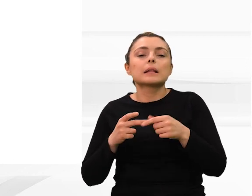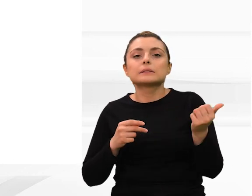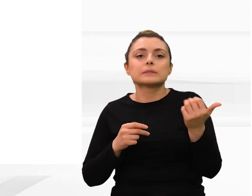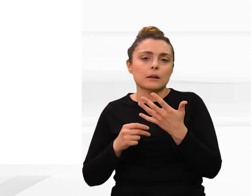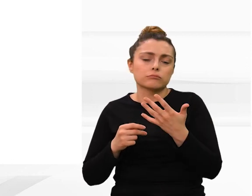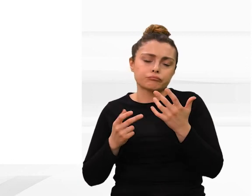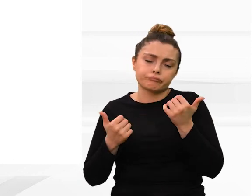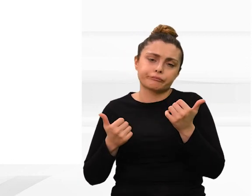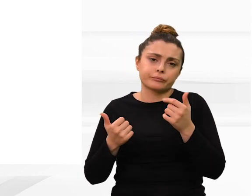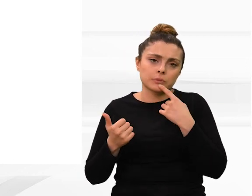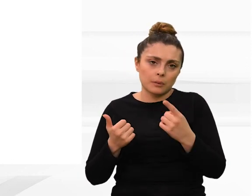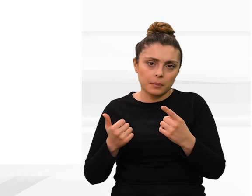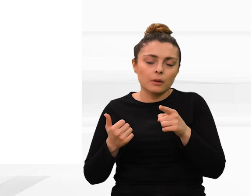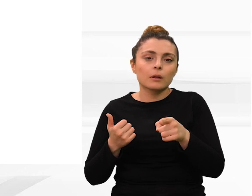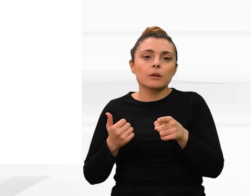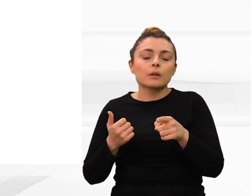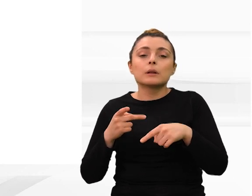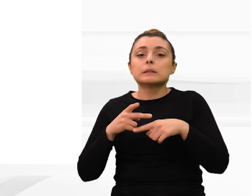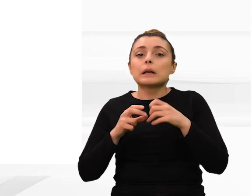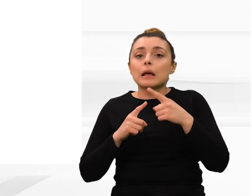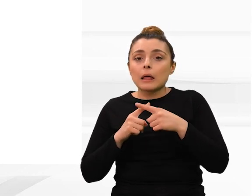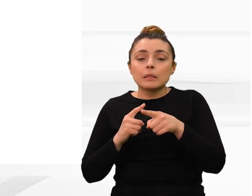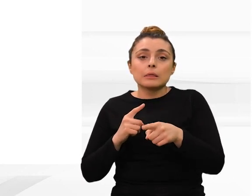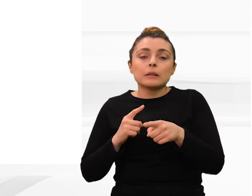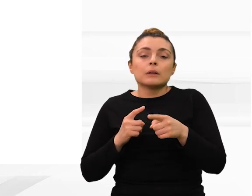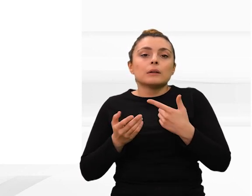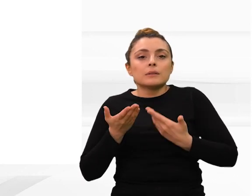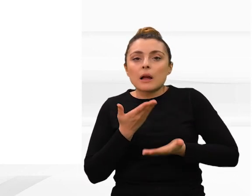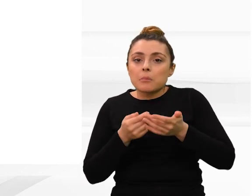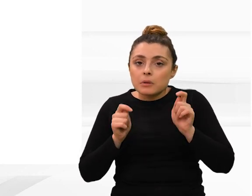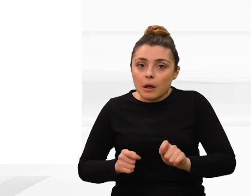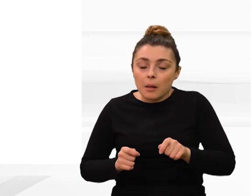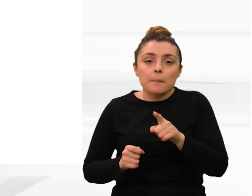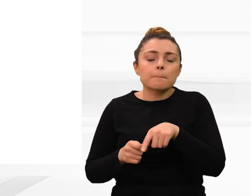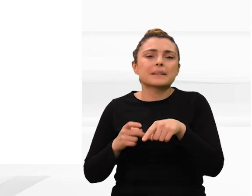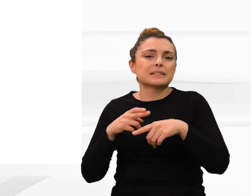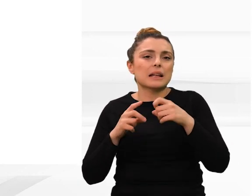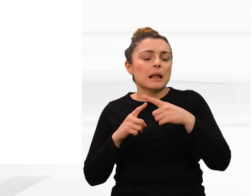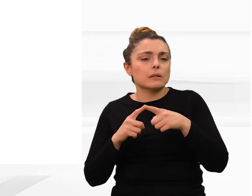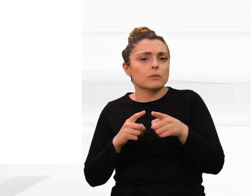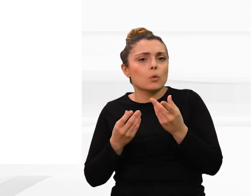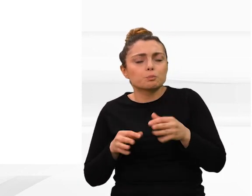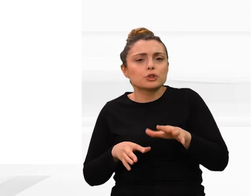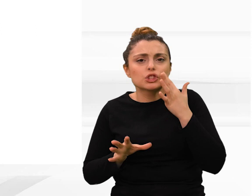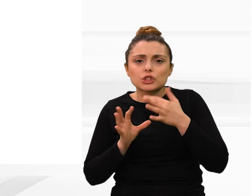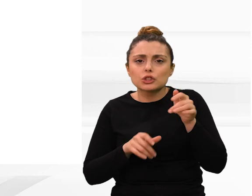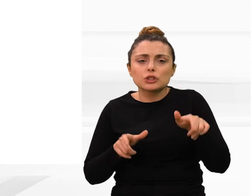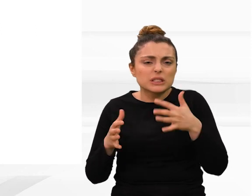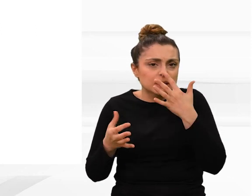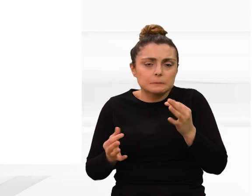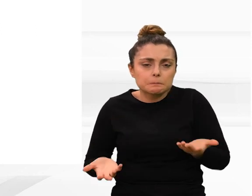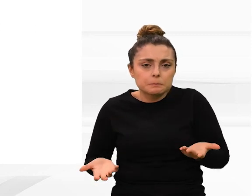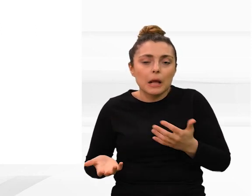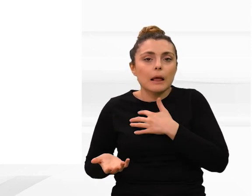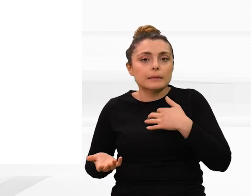sayılır yardımlar Peki zekat verin yardım yapıldığında Daha doğrusu zeka sayılmayacak olan kişiler kimlerdir